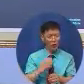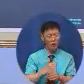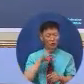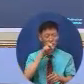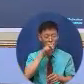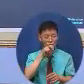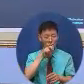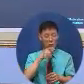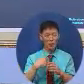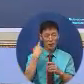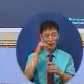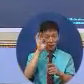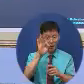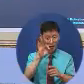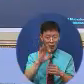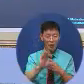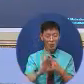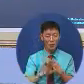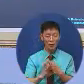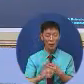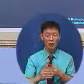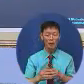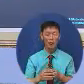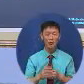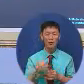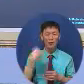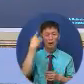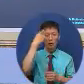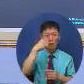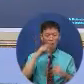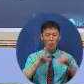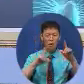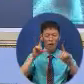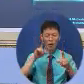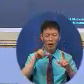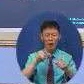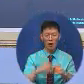쥐의 뇌를, 표정을 봤더니 쥐가 이런 표정을 짓고 있었어요.